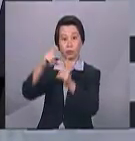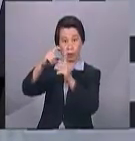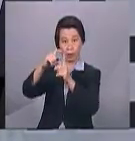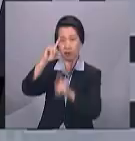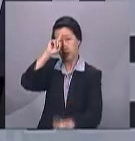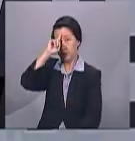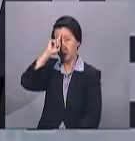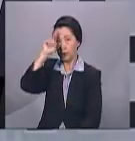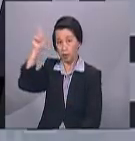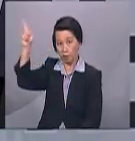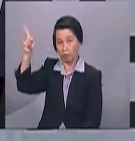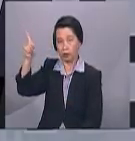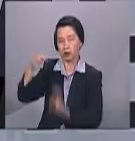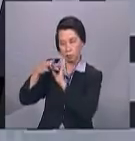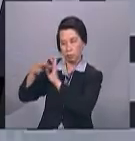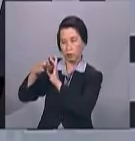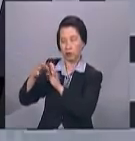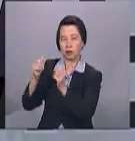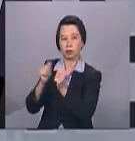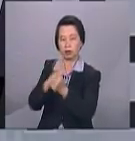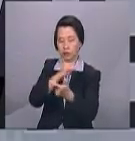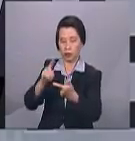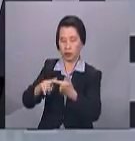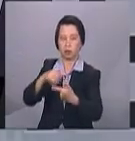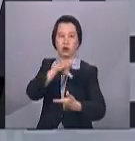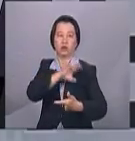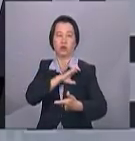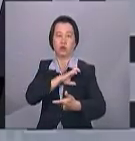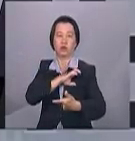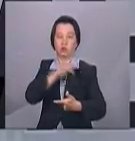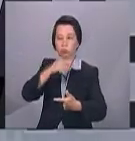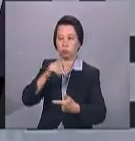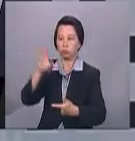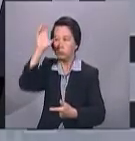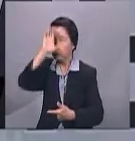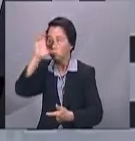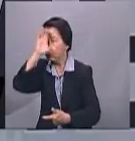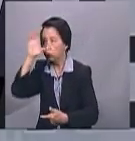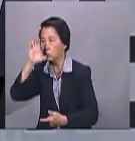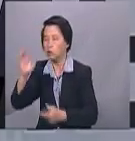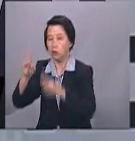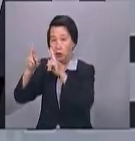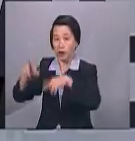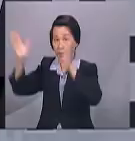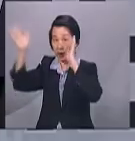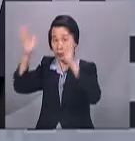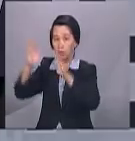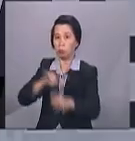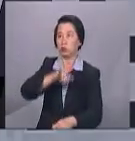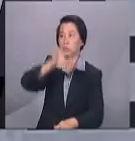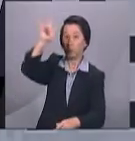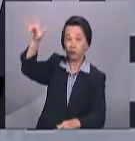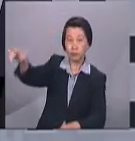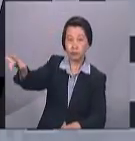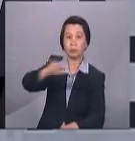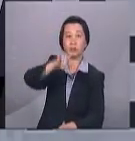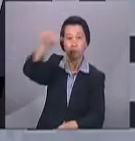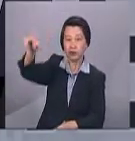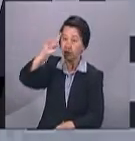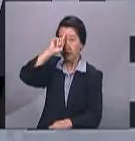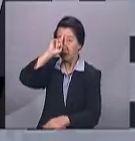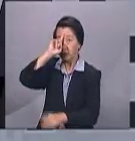juga dengan PDRM dan sebagainya untuk kita mengesan rakyat Malaysia yang hadir ke perhimpunan tersebut.